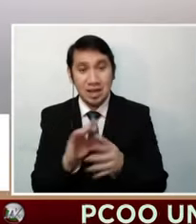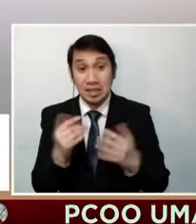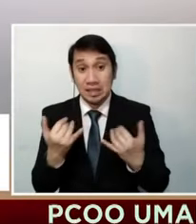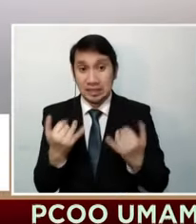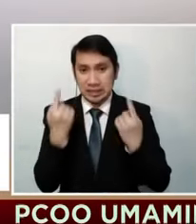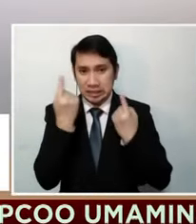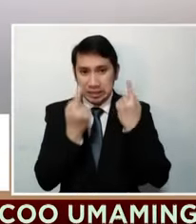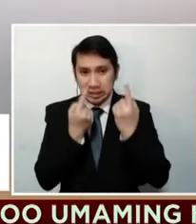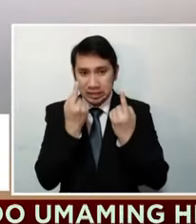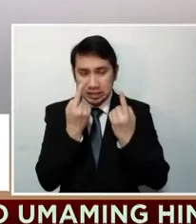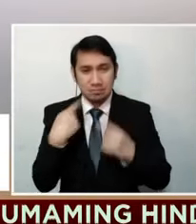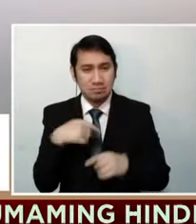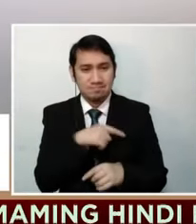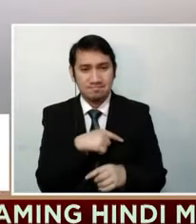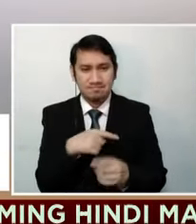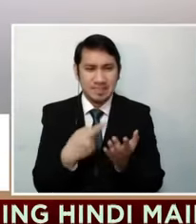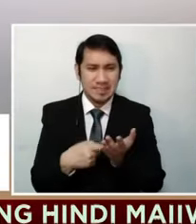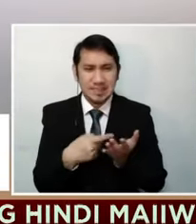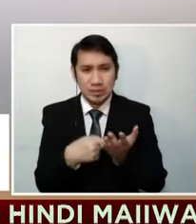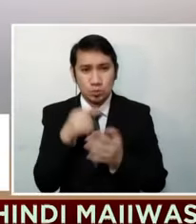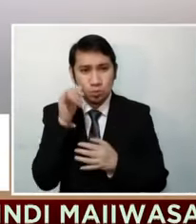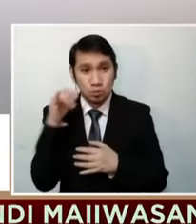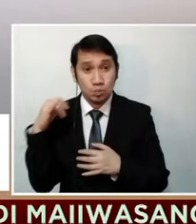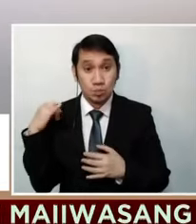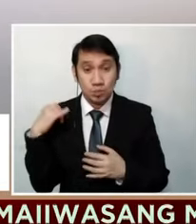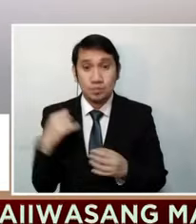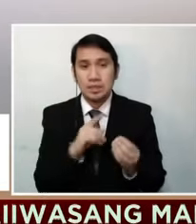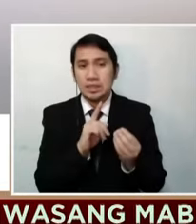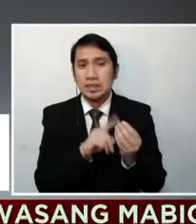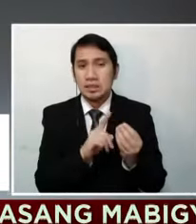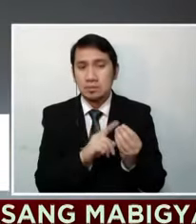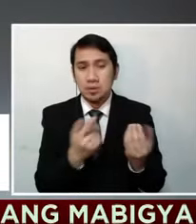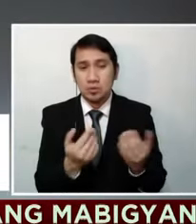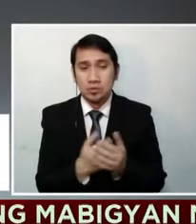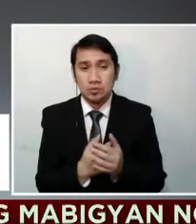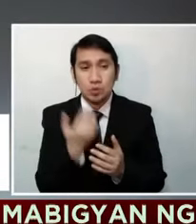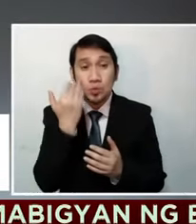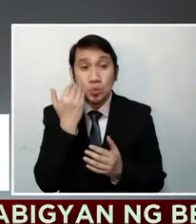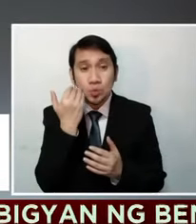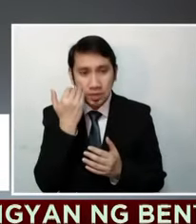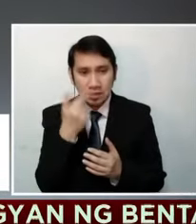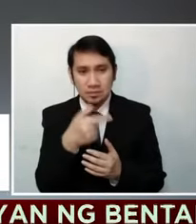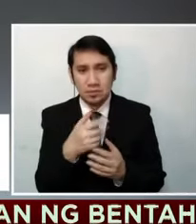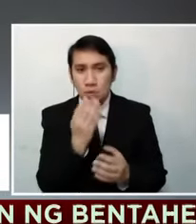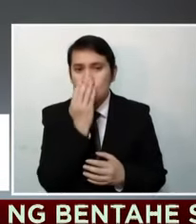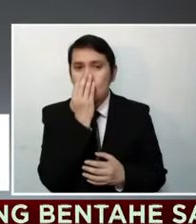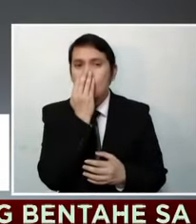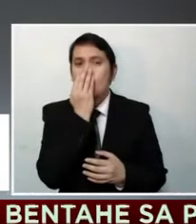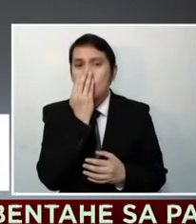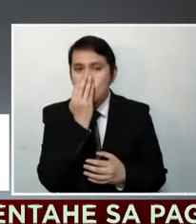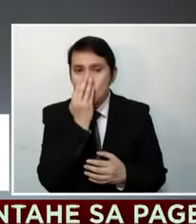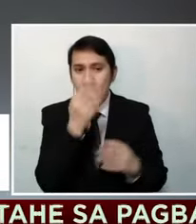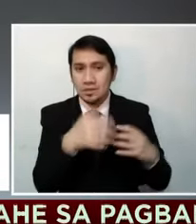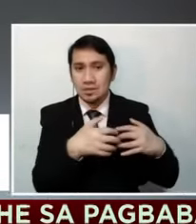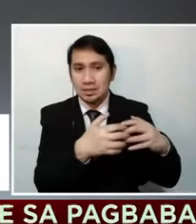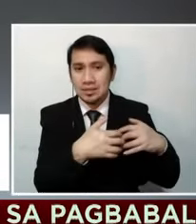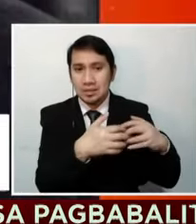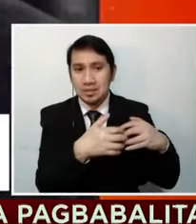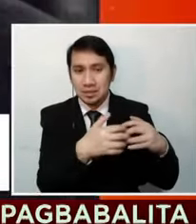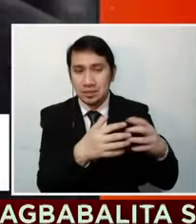yung pinag-usapan namin kahapon po, ay yung shortage ng oxygen. No? Kaya po kami ay